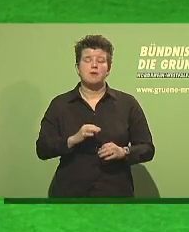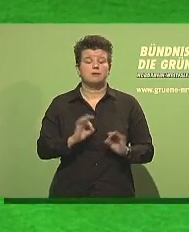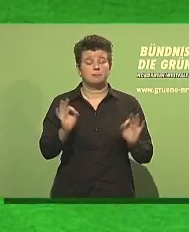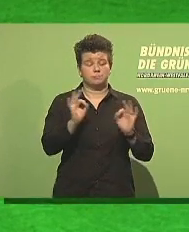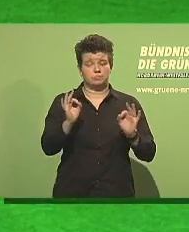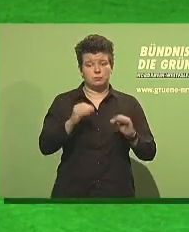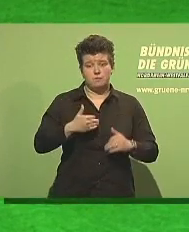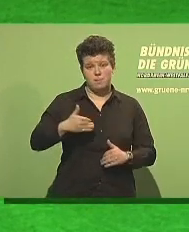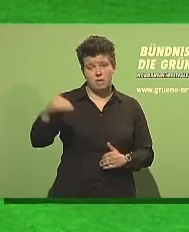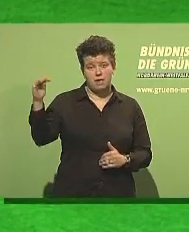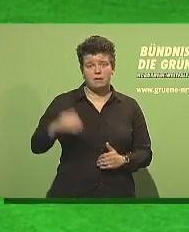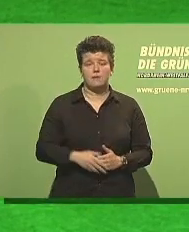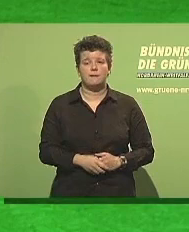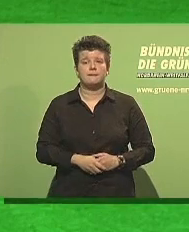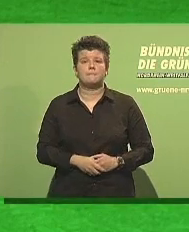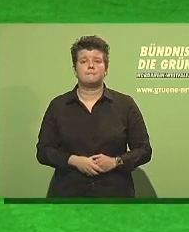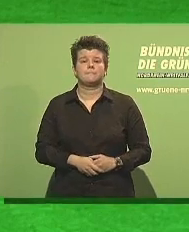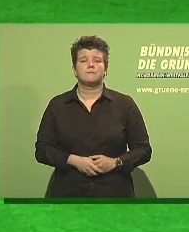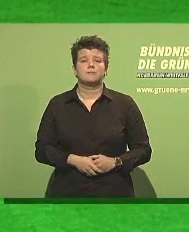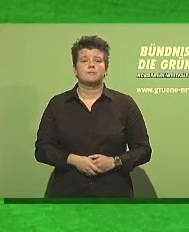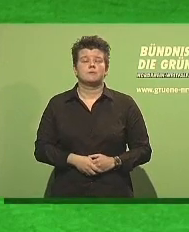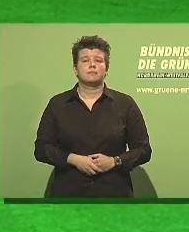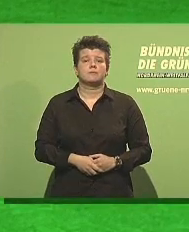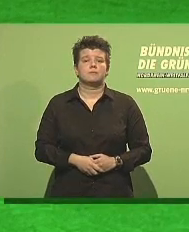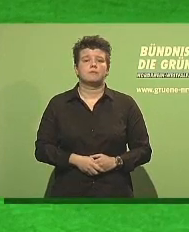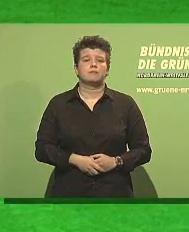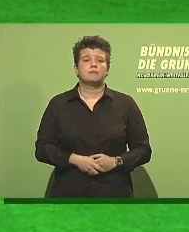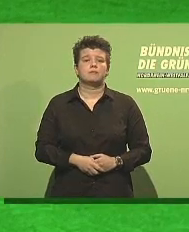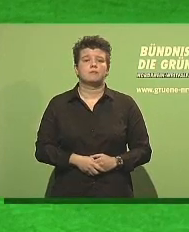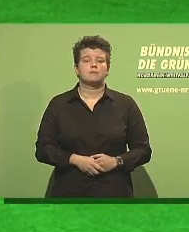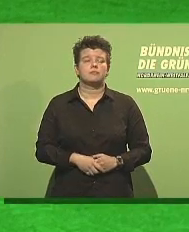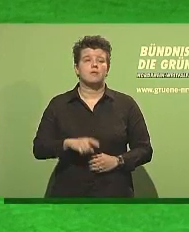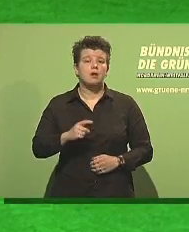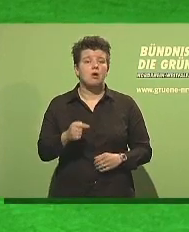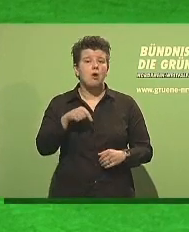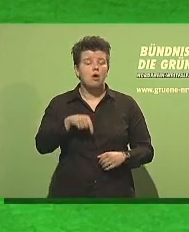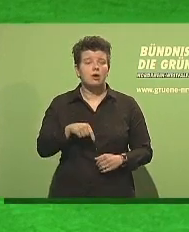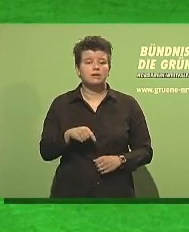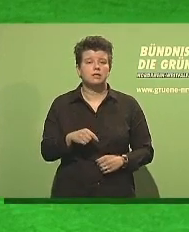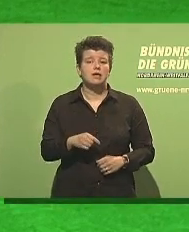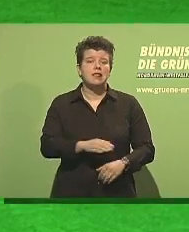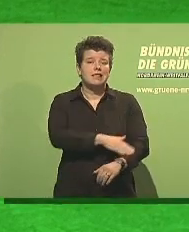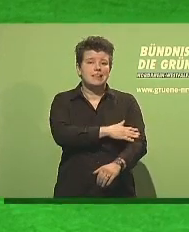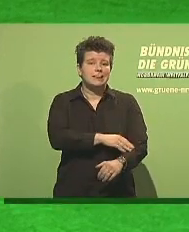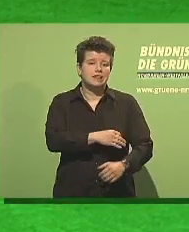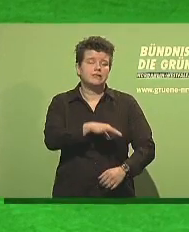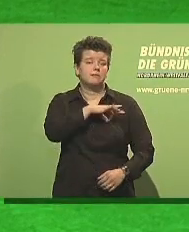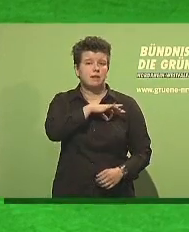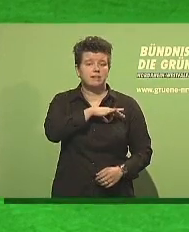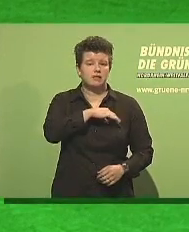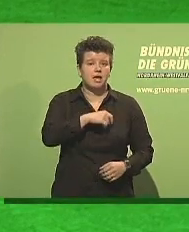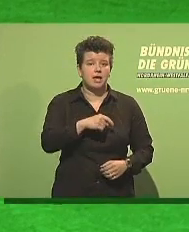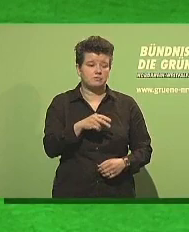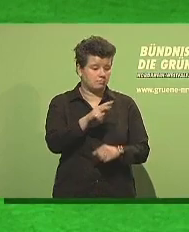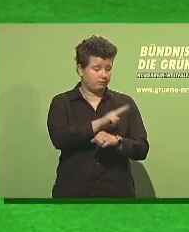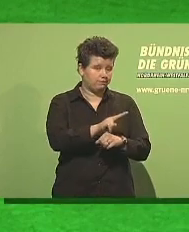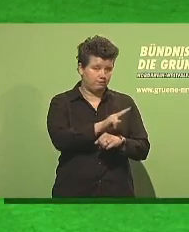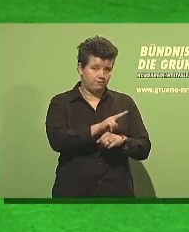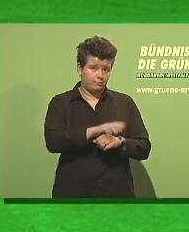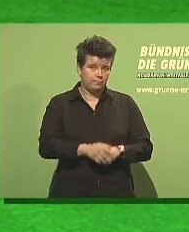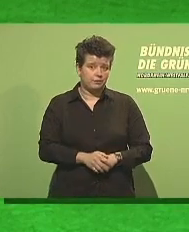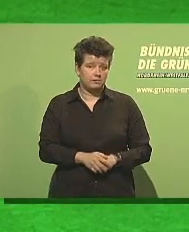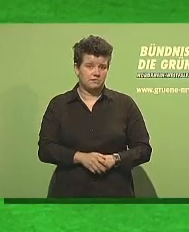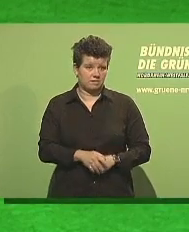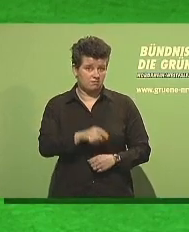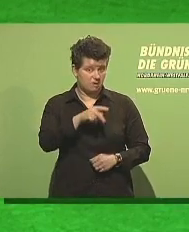verkannt. Stattdessen werden bis heute zum Beispiel die Linkspartei, aber auch Antifa-Gruppen vom Verfassungsschutz beobachtet. Damit muss endlich Schluss sein,